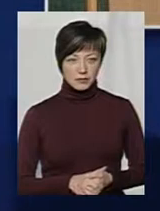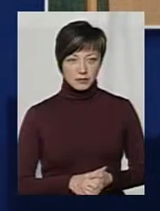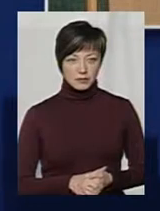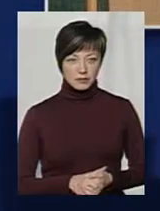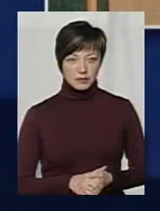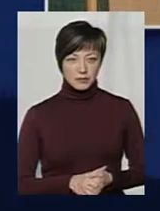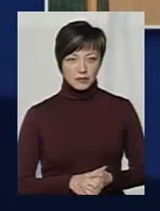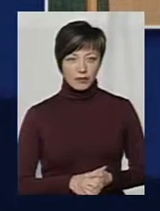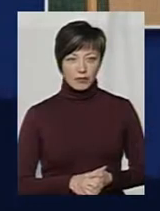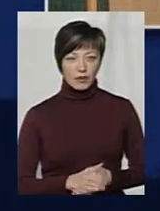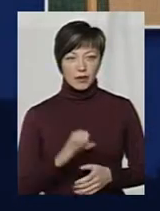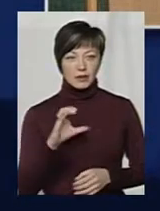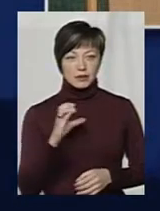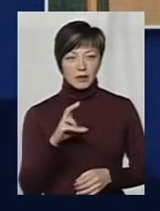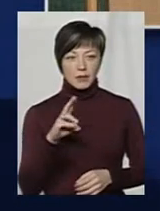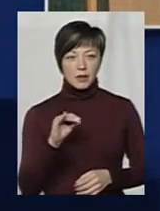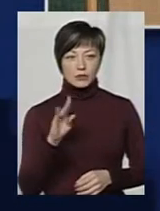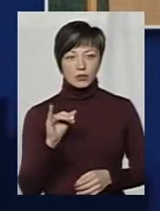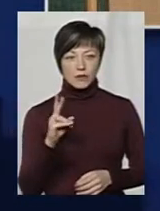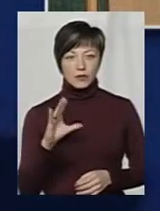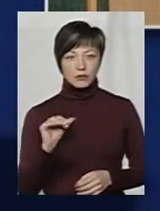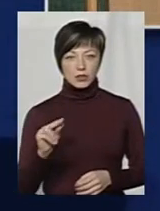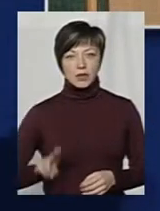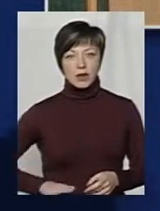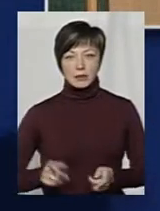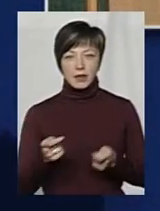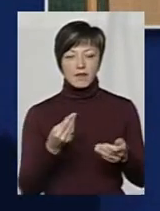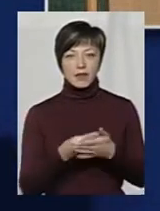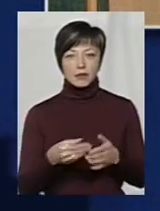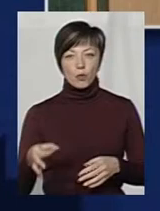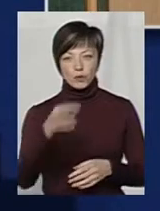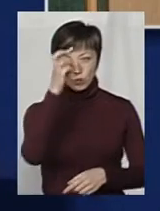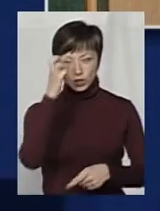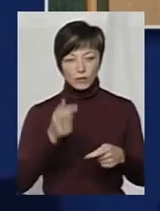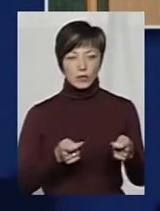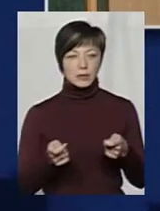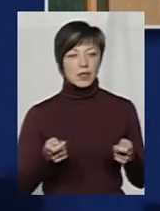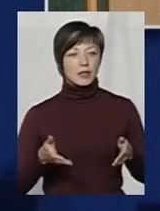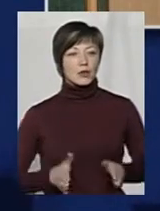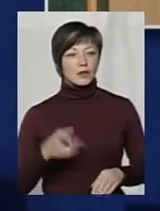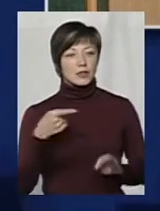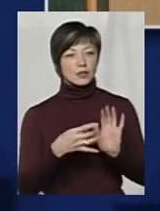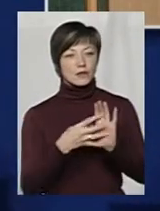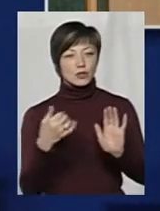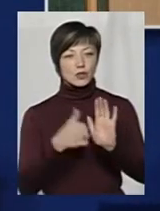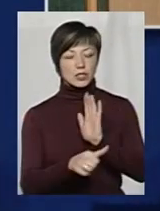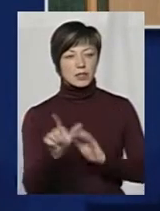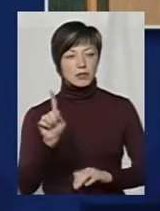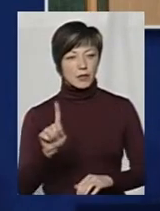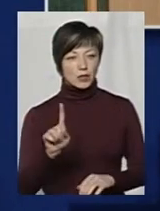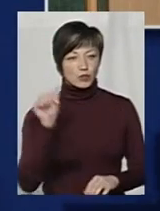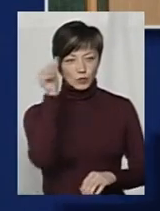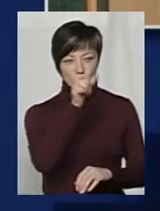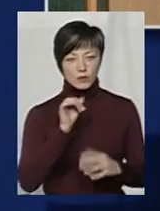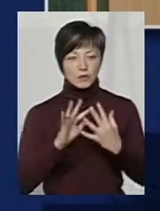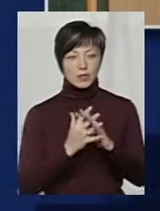Сергій Пенюшкевич, директор департаменту фінансів Хмельницької обласної державної адміністрації. Народився в 1961 році